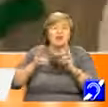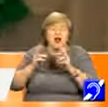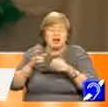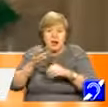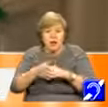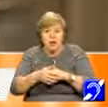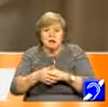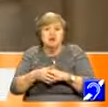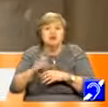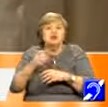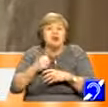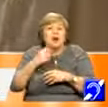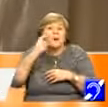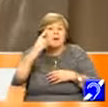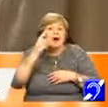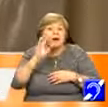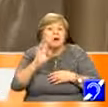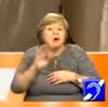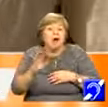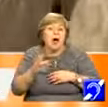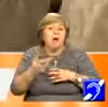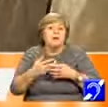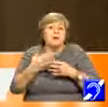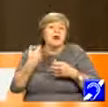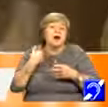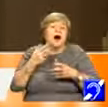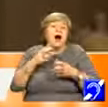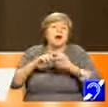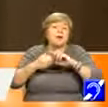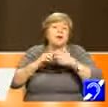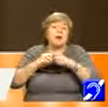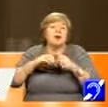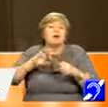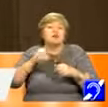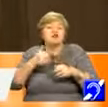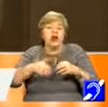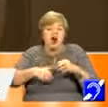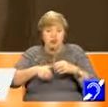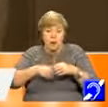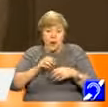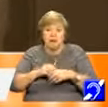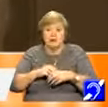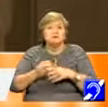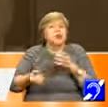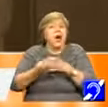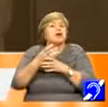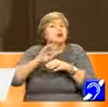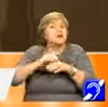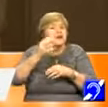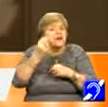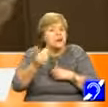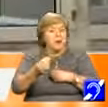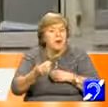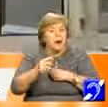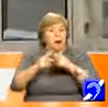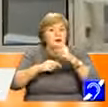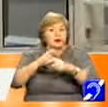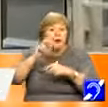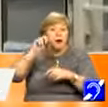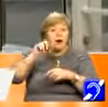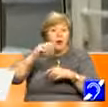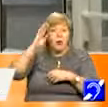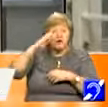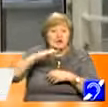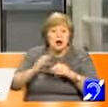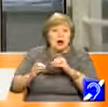cu suspiciunea de sepsis cu punct de plecare digestiv, iar starea lui s-a ameliorat. După 9 zile la ATI a fost transferat pe